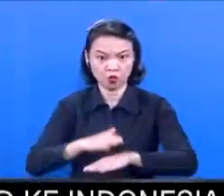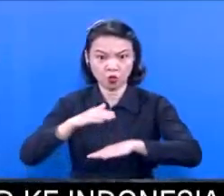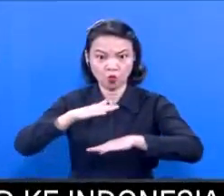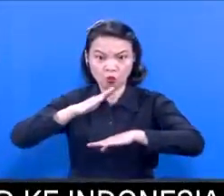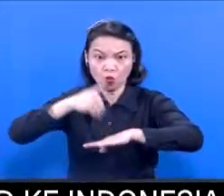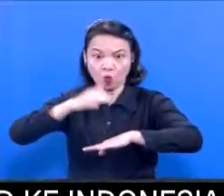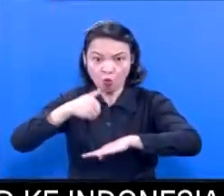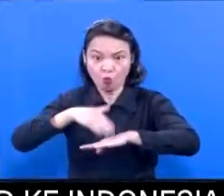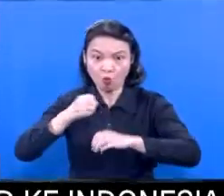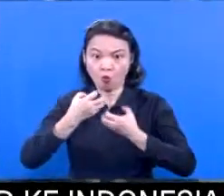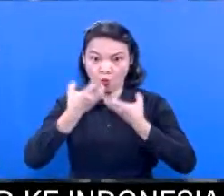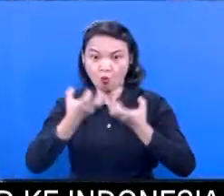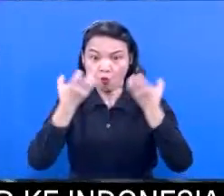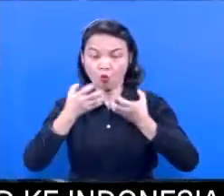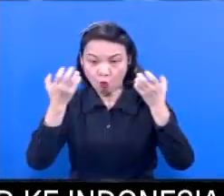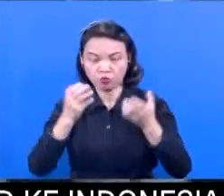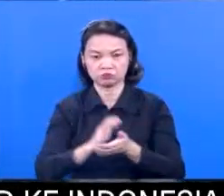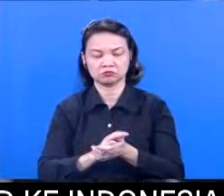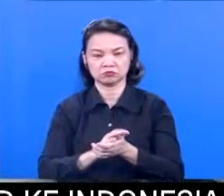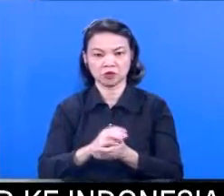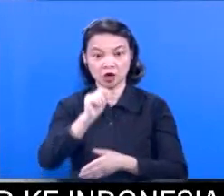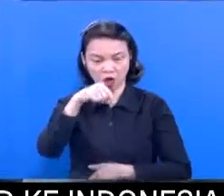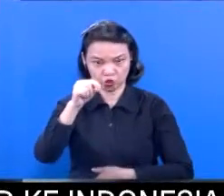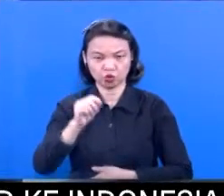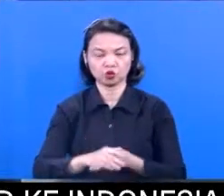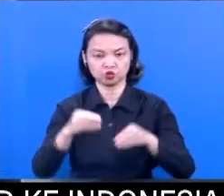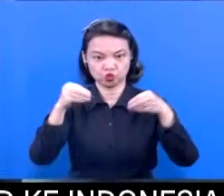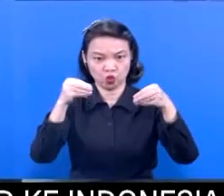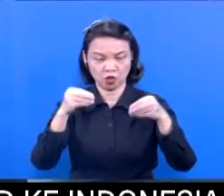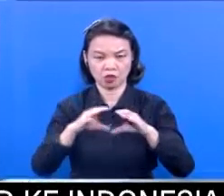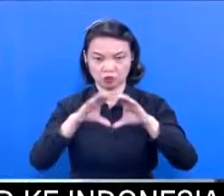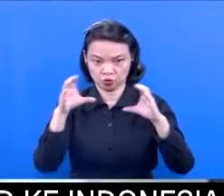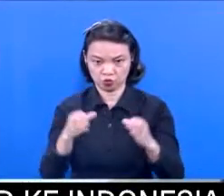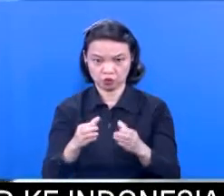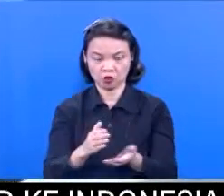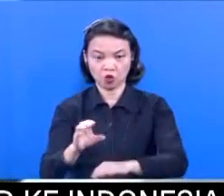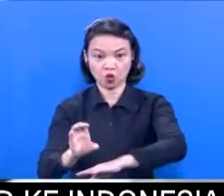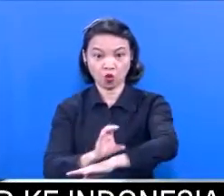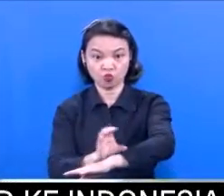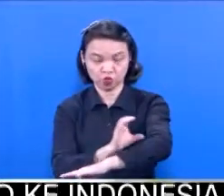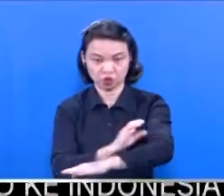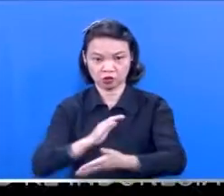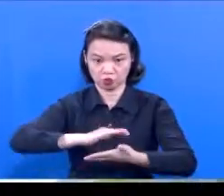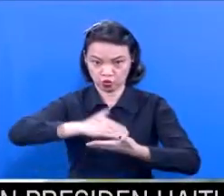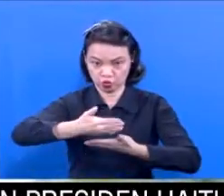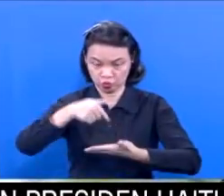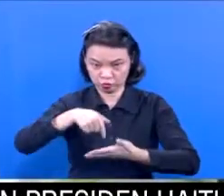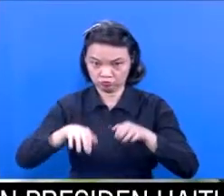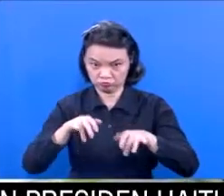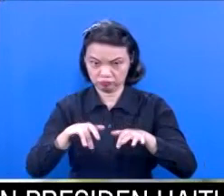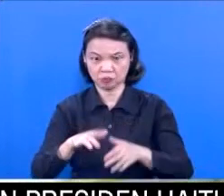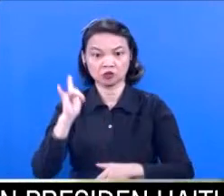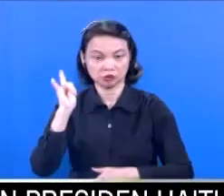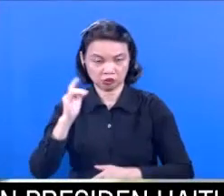memanggil. Perkantoran yang bergerak di bidang penjualan software dan masuk kategori non-esensial ini diduga masih nekat